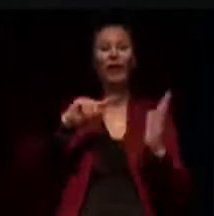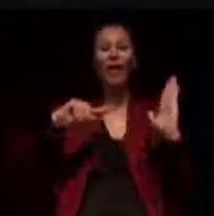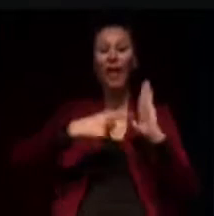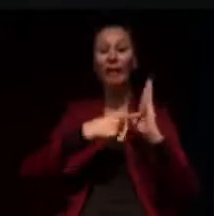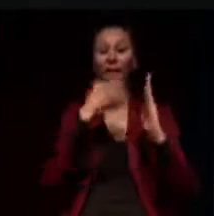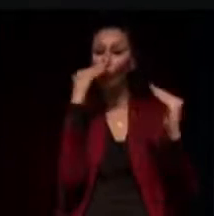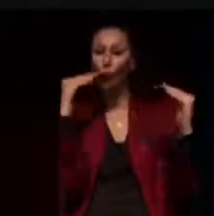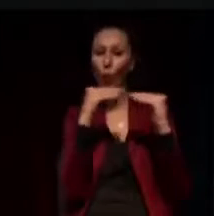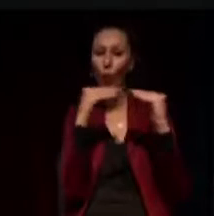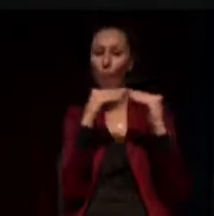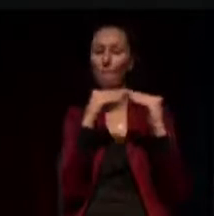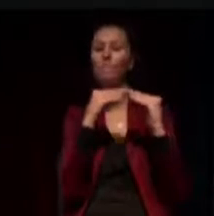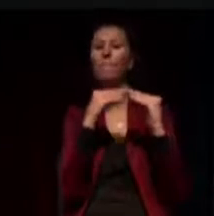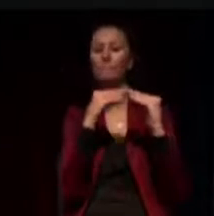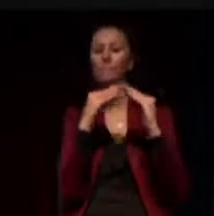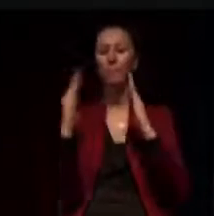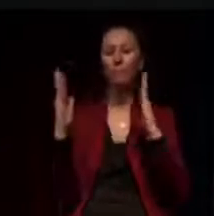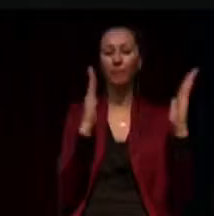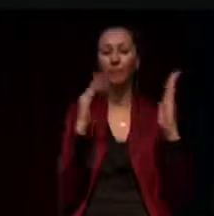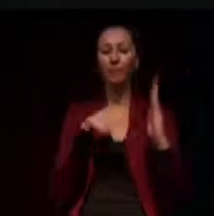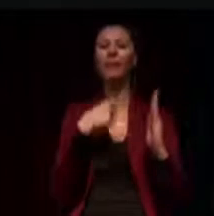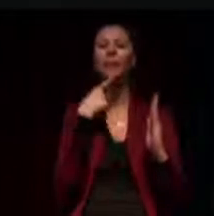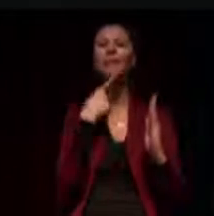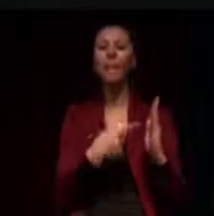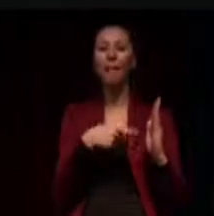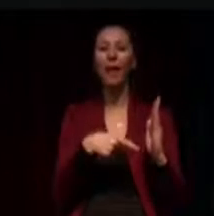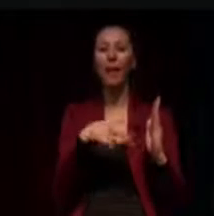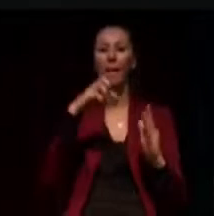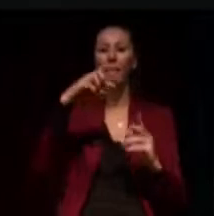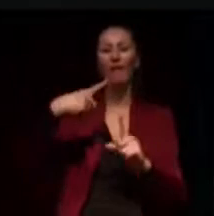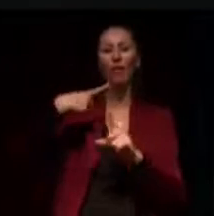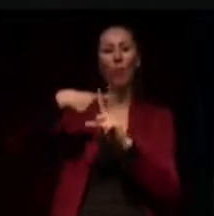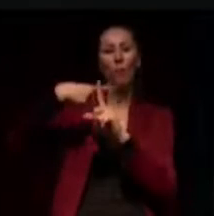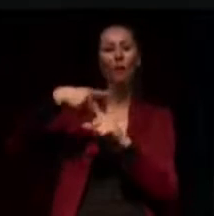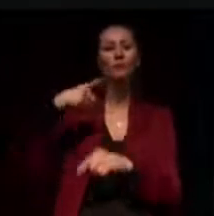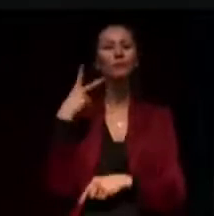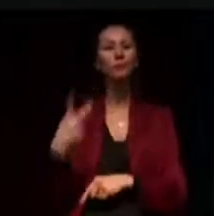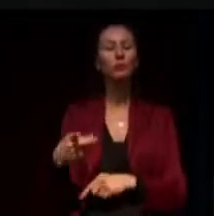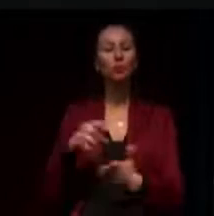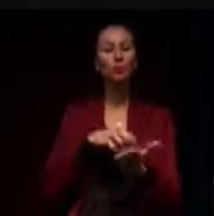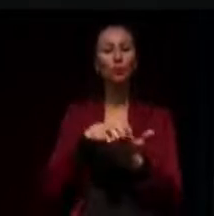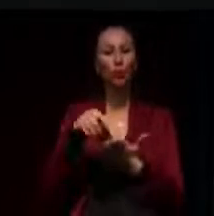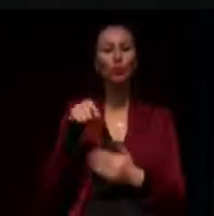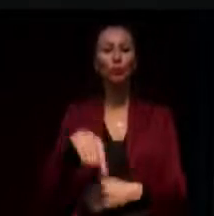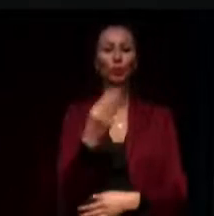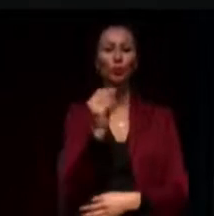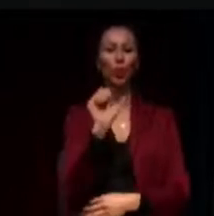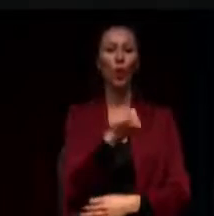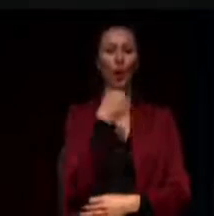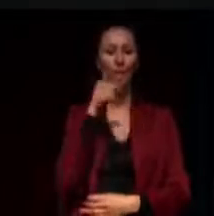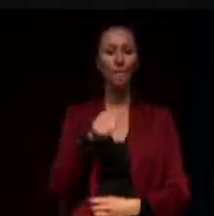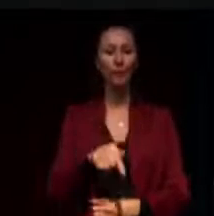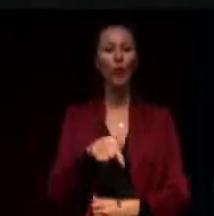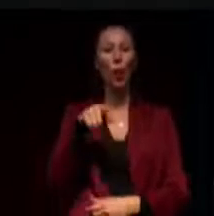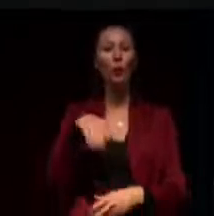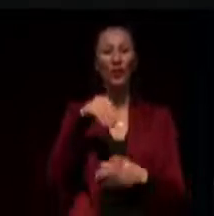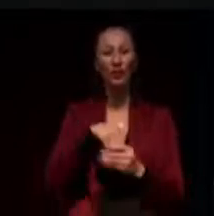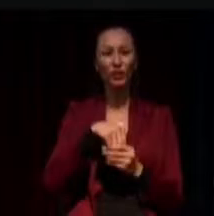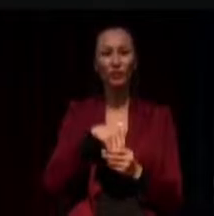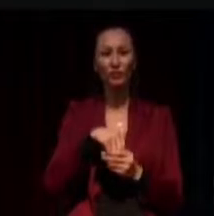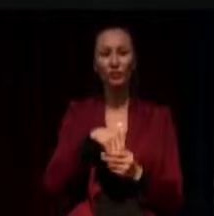stratejik planımızın yansımasıdır bu performans programı ve bütçe, değerli arkadaşlar. Bu da çok önemlidir. Onun